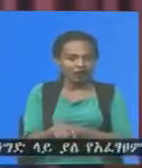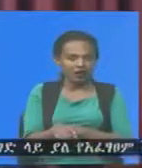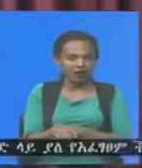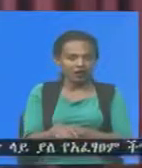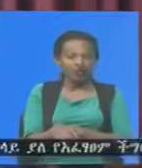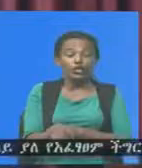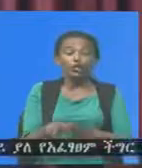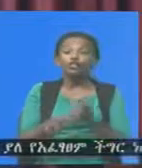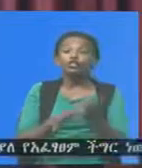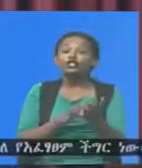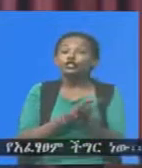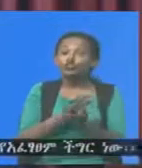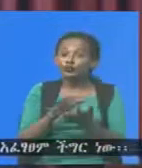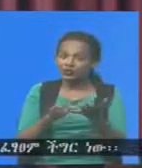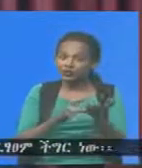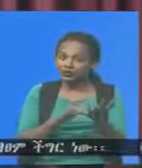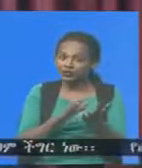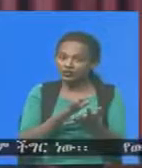ሽብር